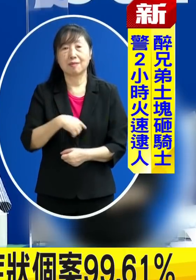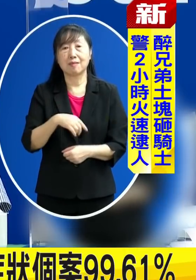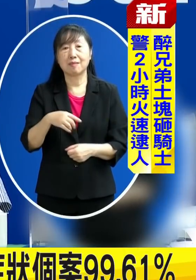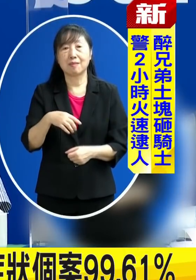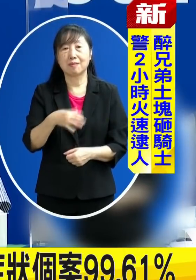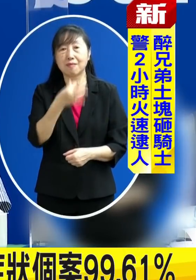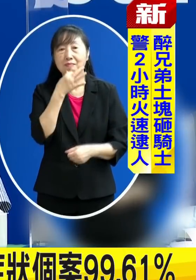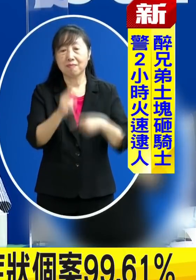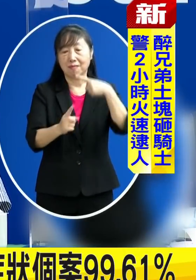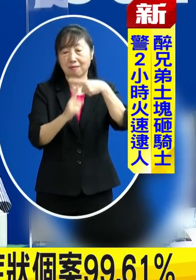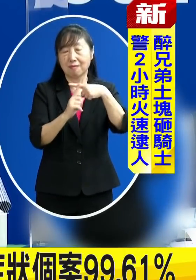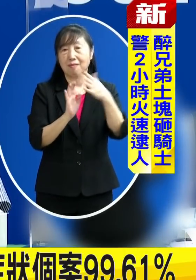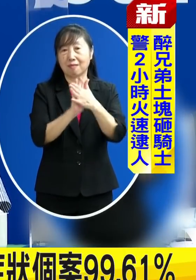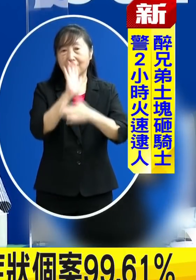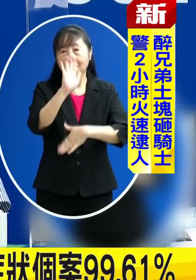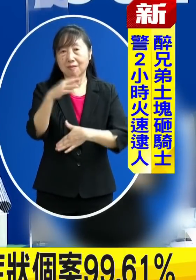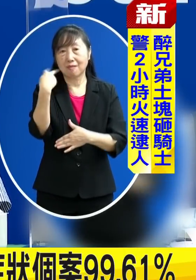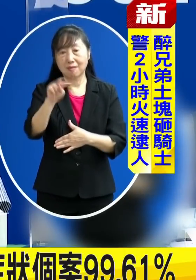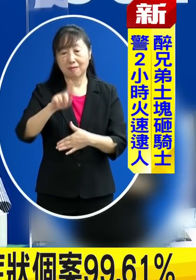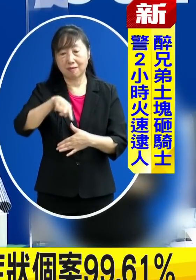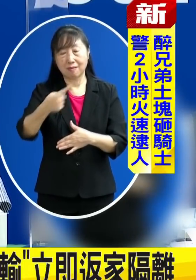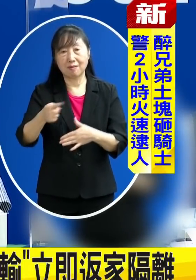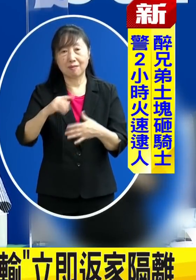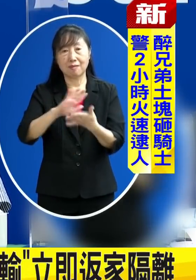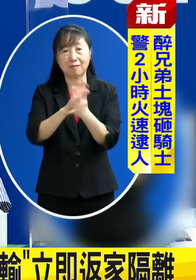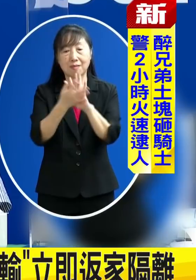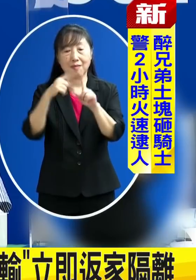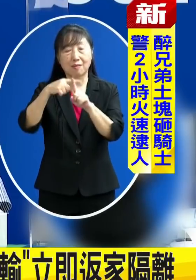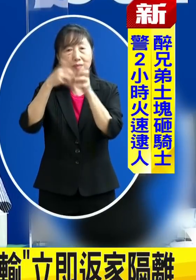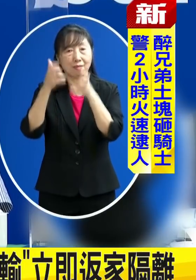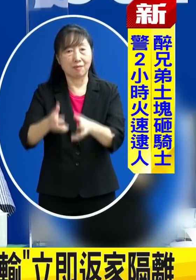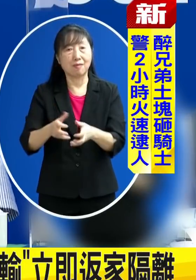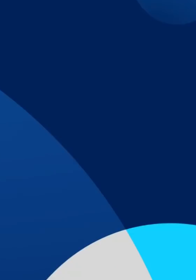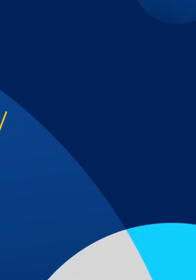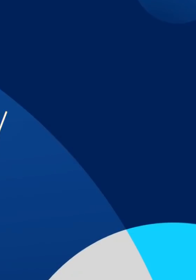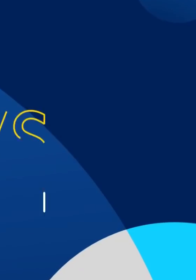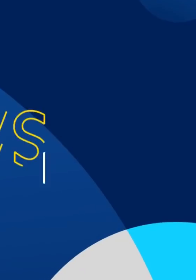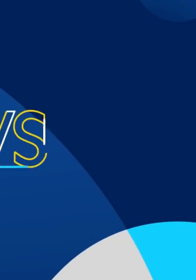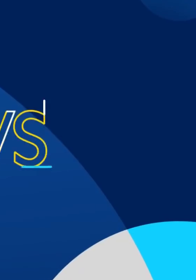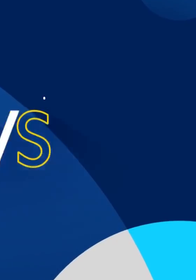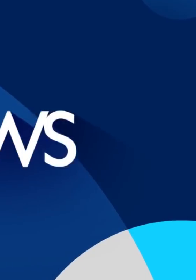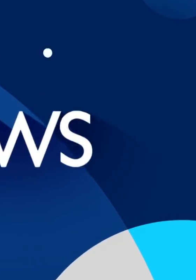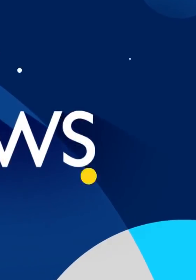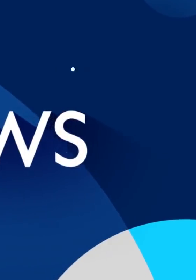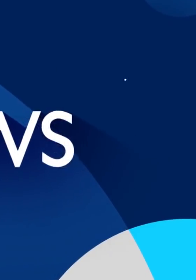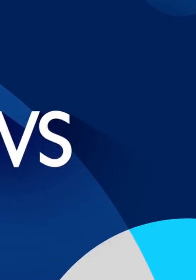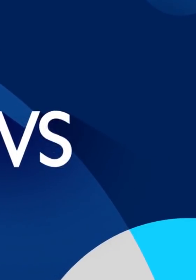后可能造成后续的一个重症的风险提高。谢谢。